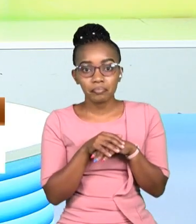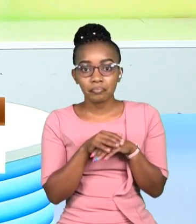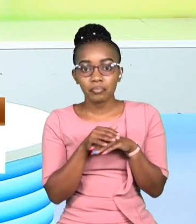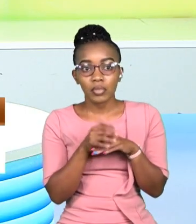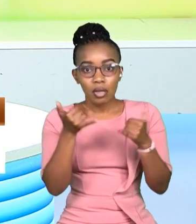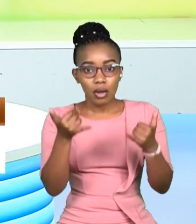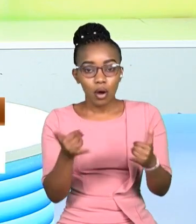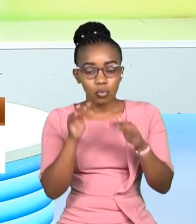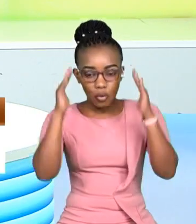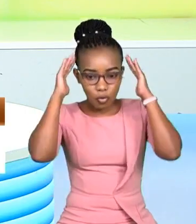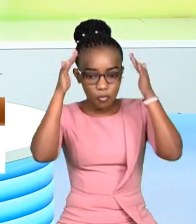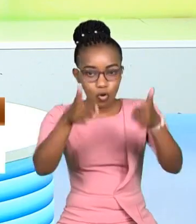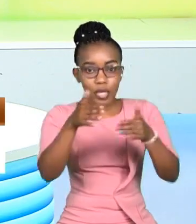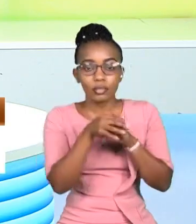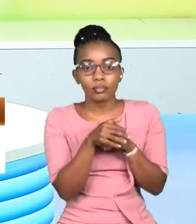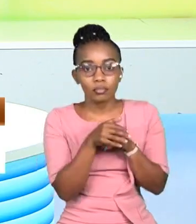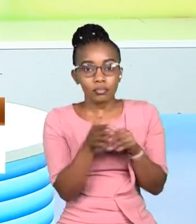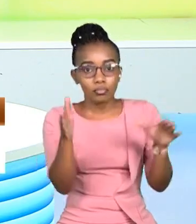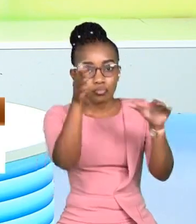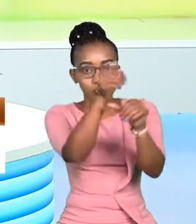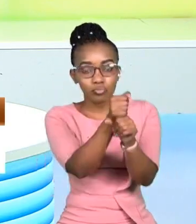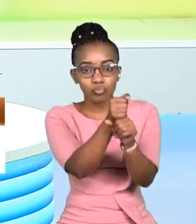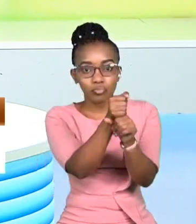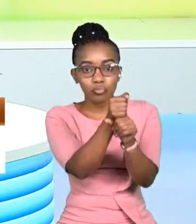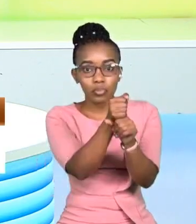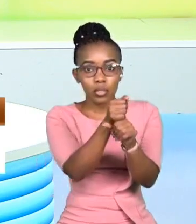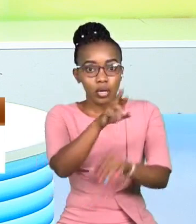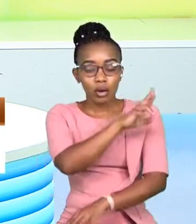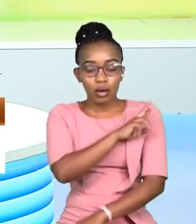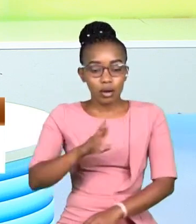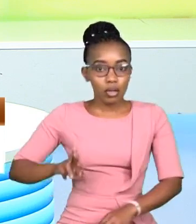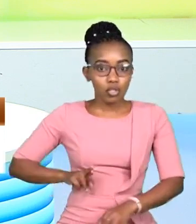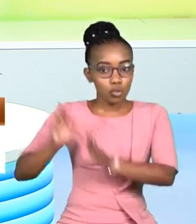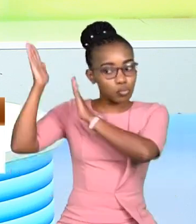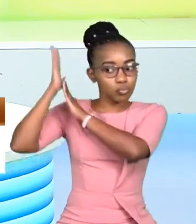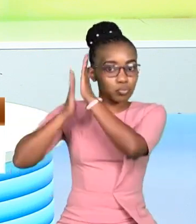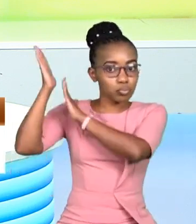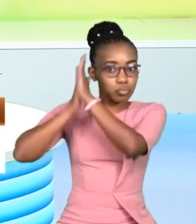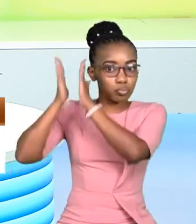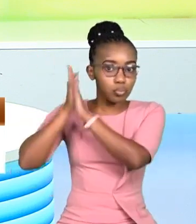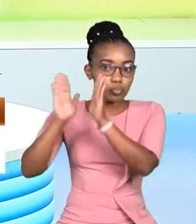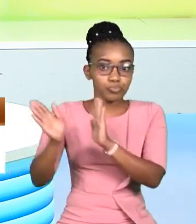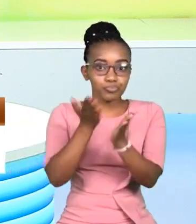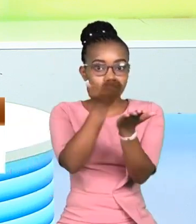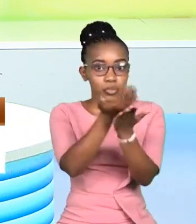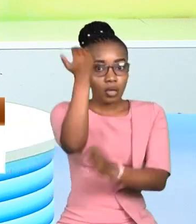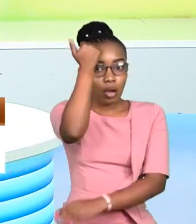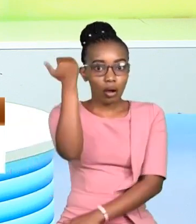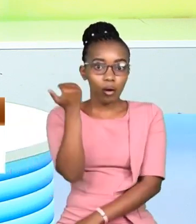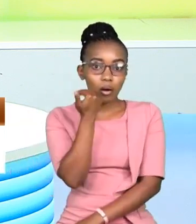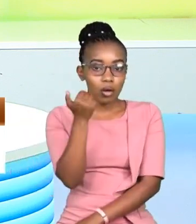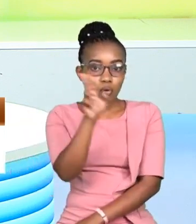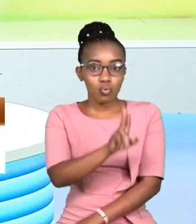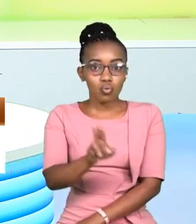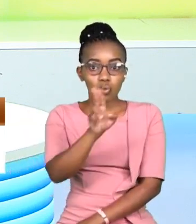Na sasa tuzamia hili ambapo muungano wa waumini wa dini ya Rastafari humu nchini wamewasilisha rufaa mahakamani katika matumizi